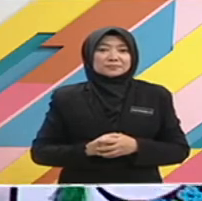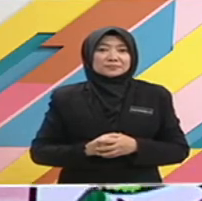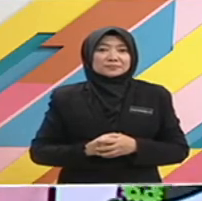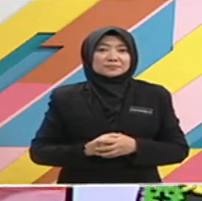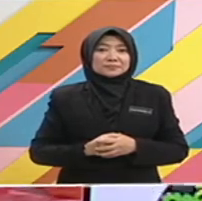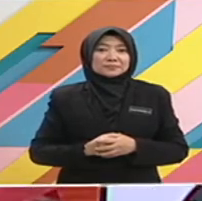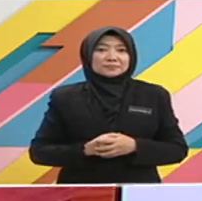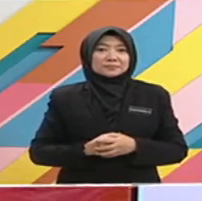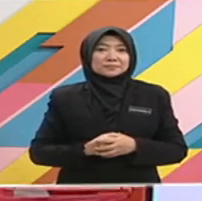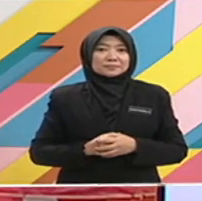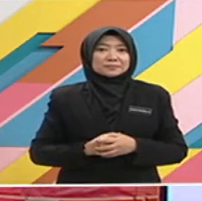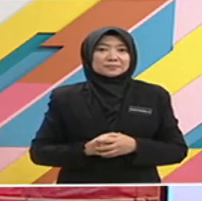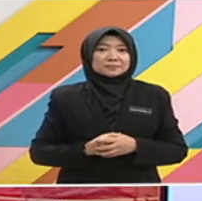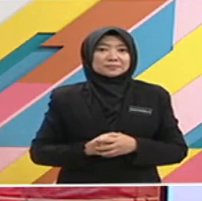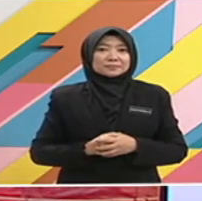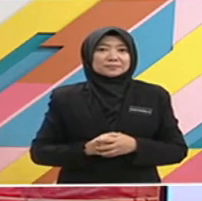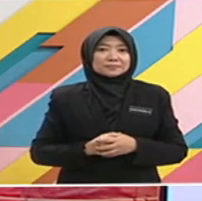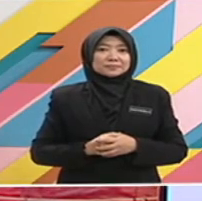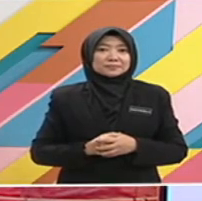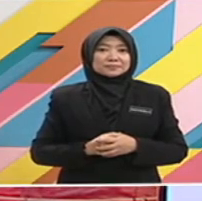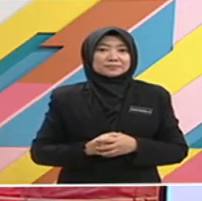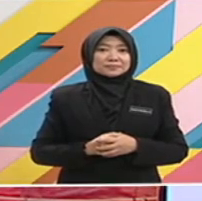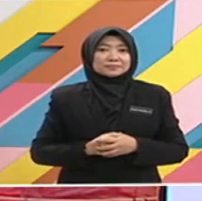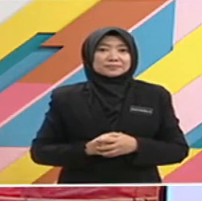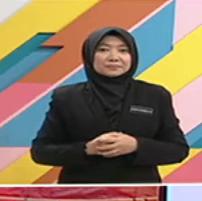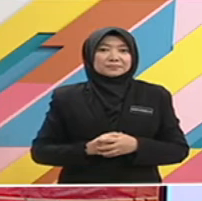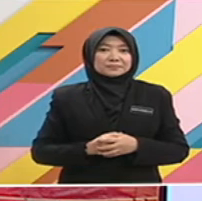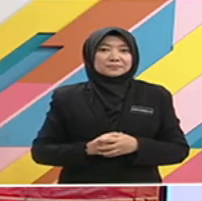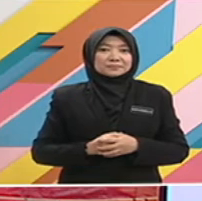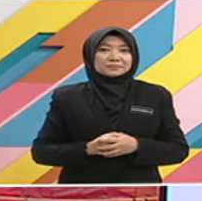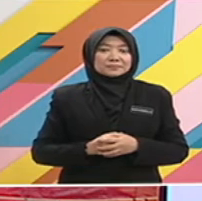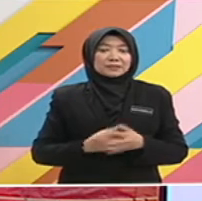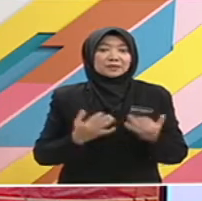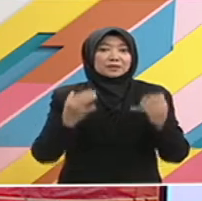Baiklah. Di atas pula cikgu, boleh ya? Okey. Cikgu boleh bukakan di situ.